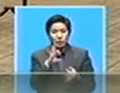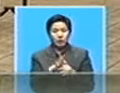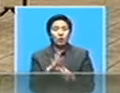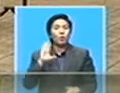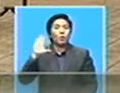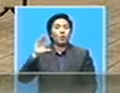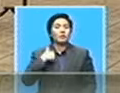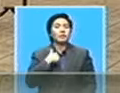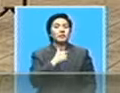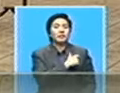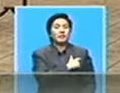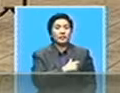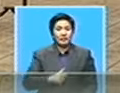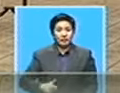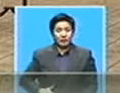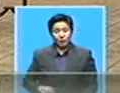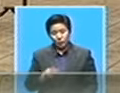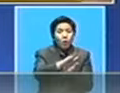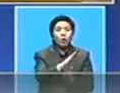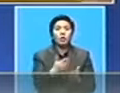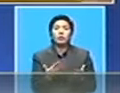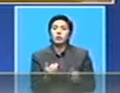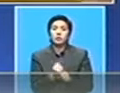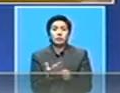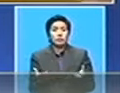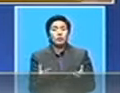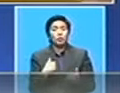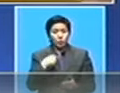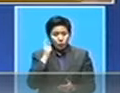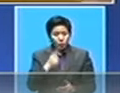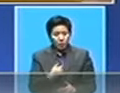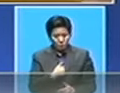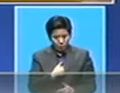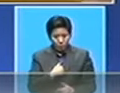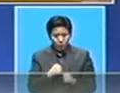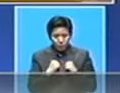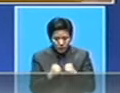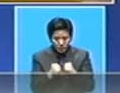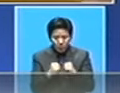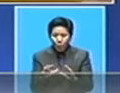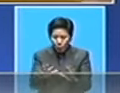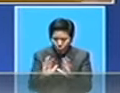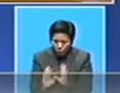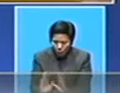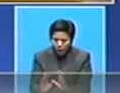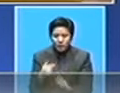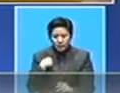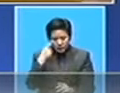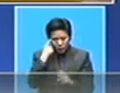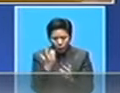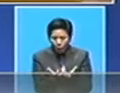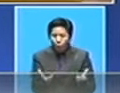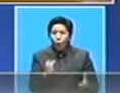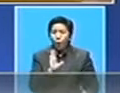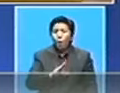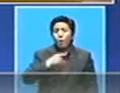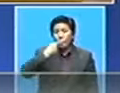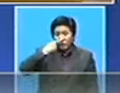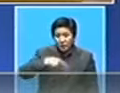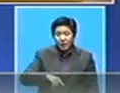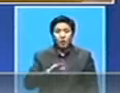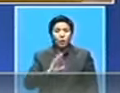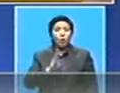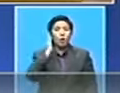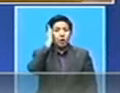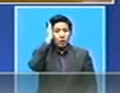ร้องให้ทุกฝ่ายหยุดสร้างความเกลียดชังต่อกันเพื่อให้ประเทศชาติได้ปลอดภัยและทำอย่างไรประชาชนจะเป็นสุขซึ่งเป็นสิ่งสำ